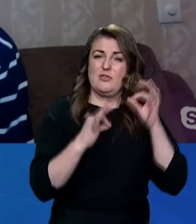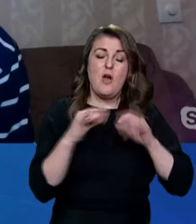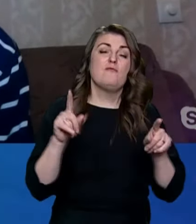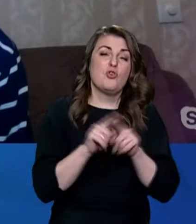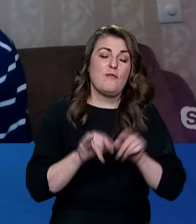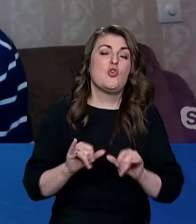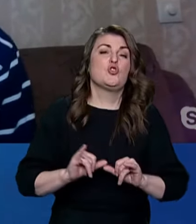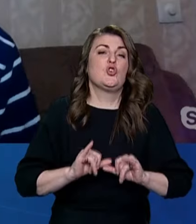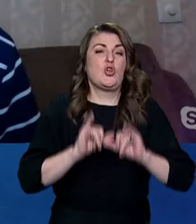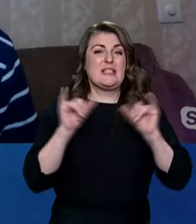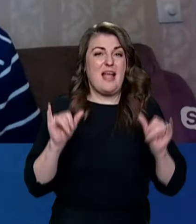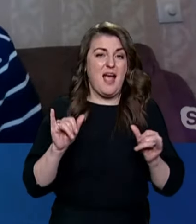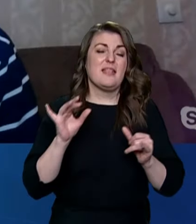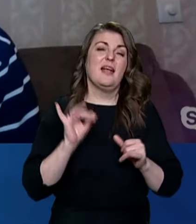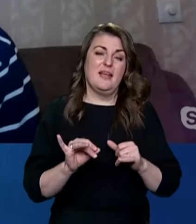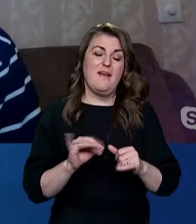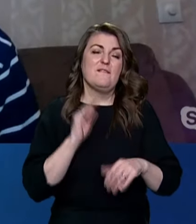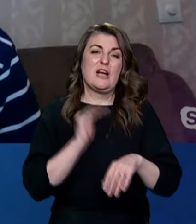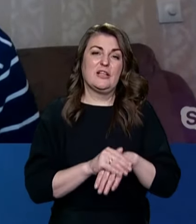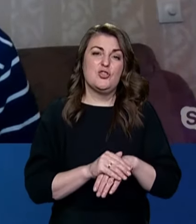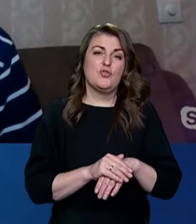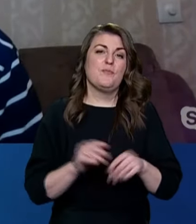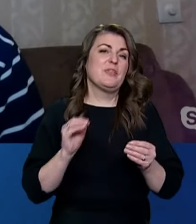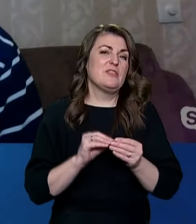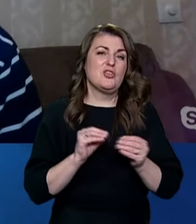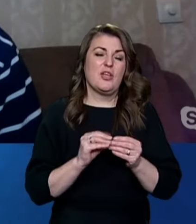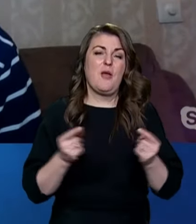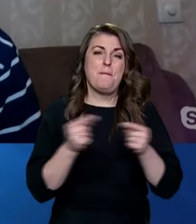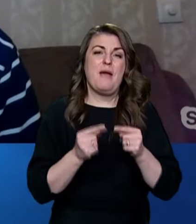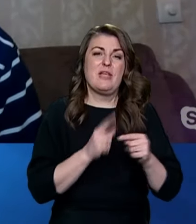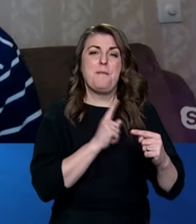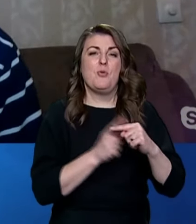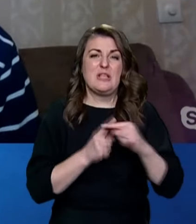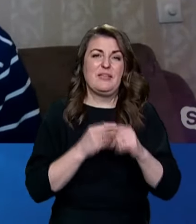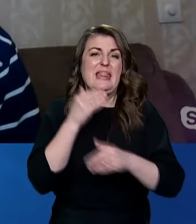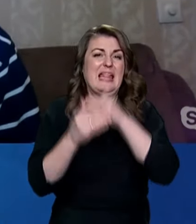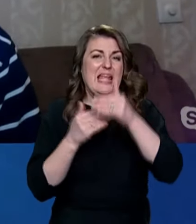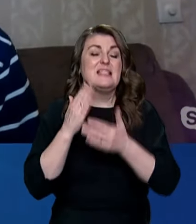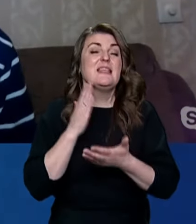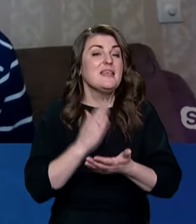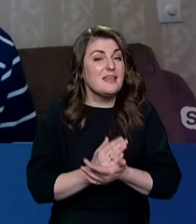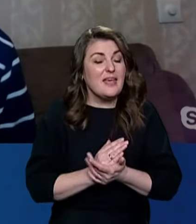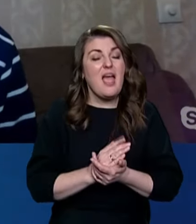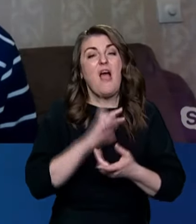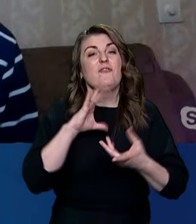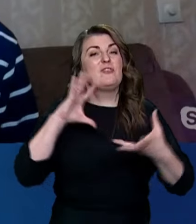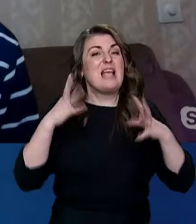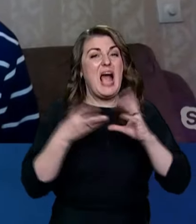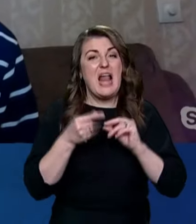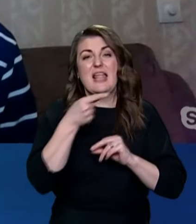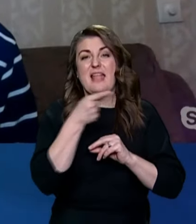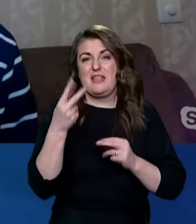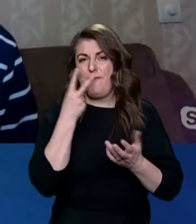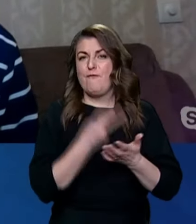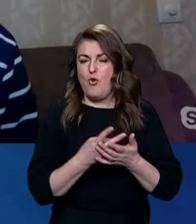одно зростання. І фактично все ж таки певні позитивні тенденції є. Проте загальний негативний